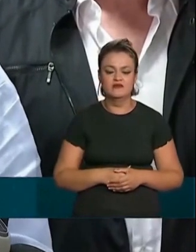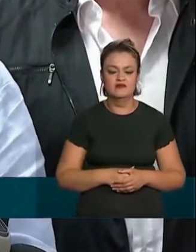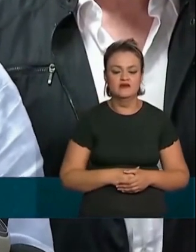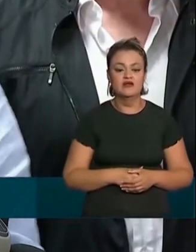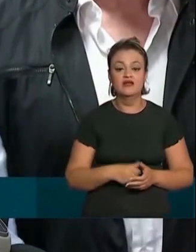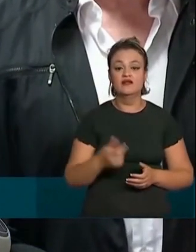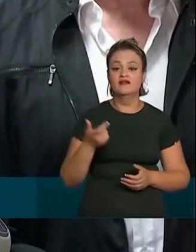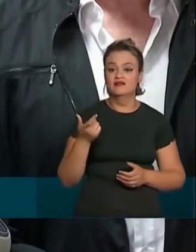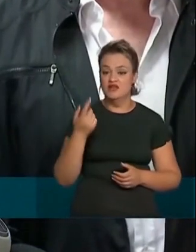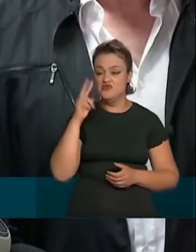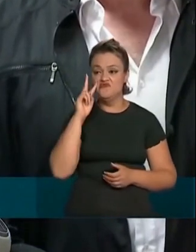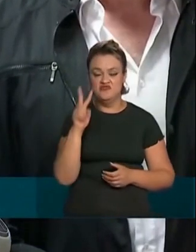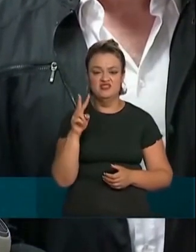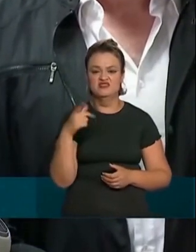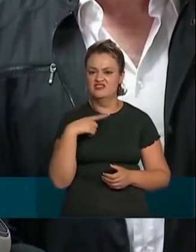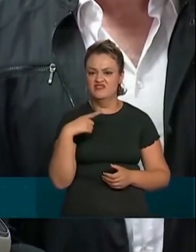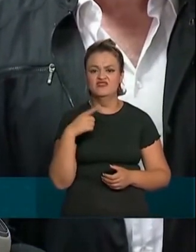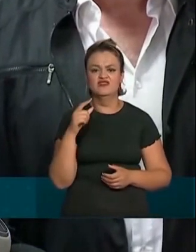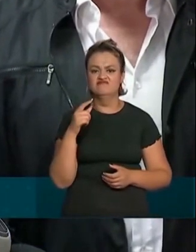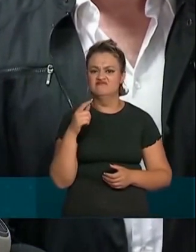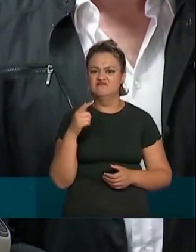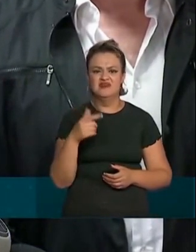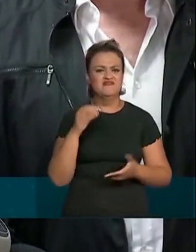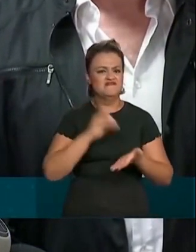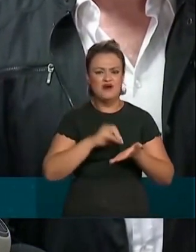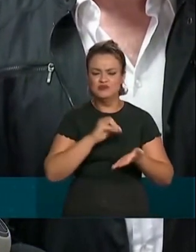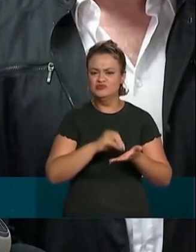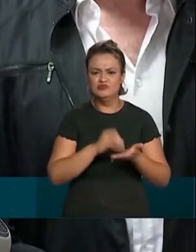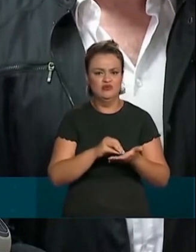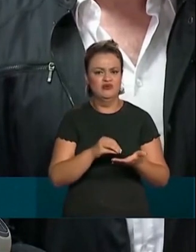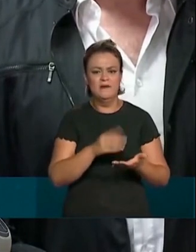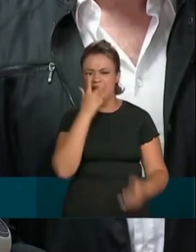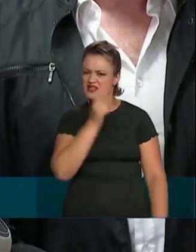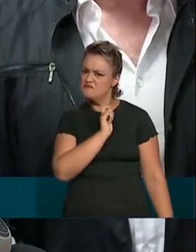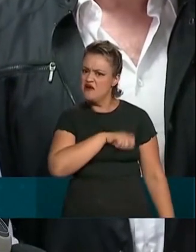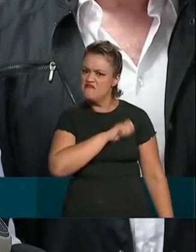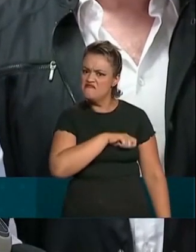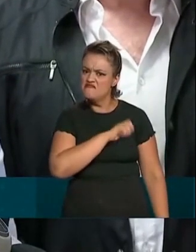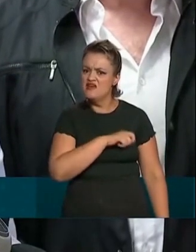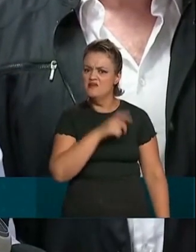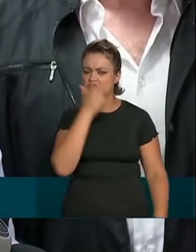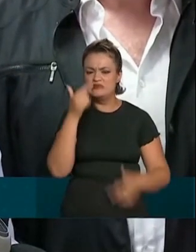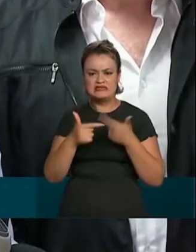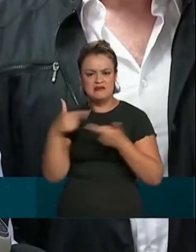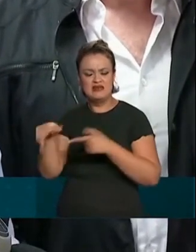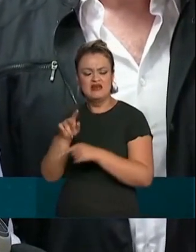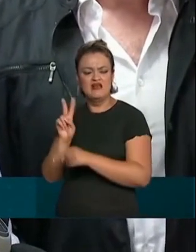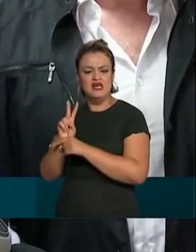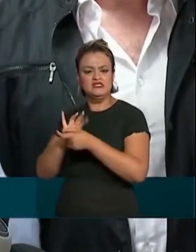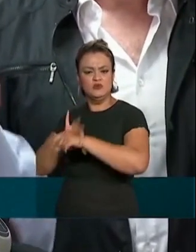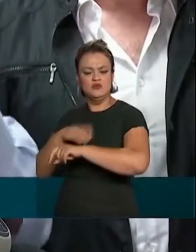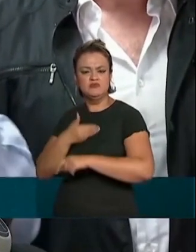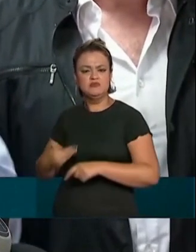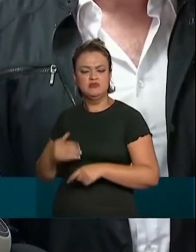Il y a eu, je dirais, de l'incompétence, de la mauvaise volonté ou de la mauvaise foi de la part des personnes qui s'occupent de la